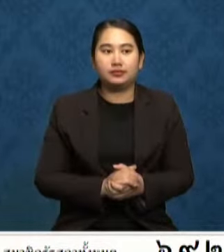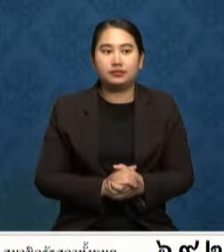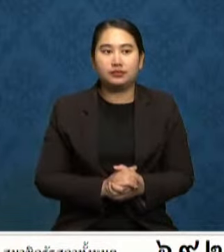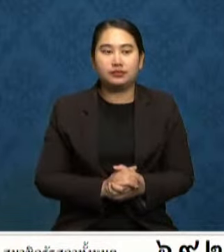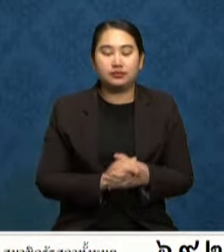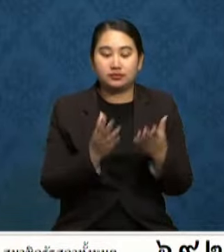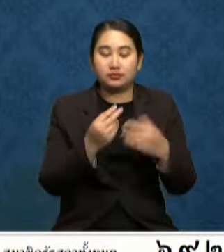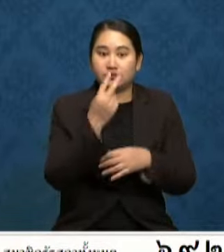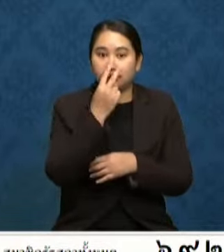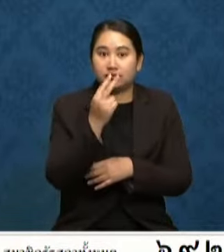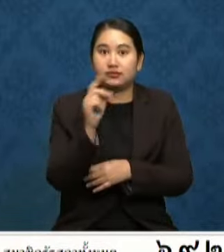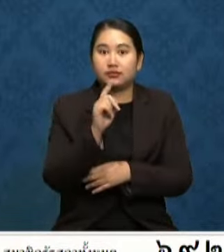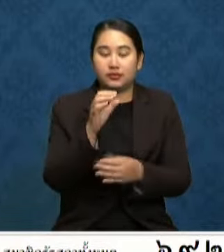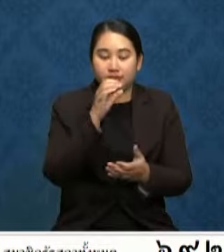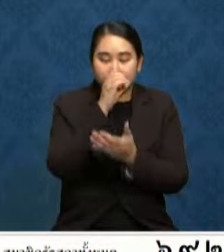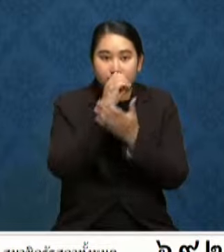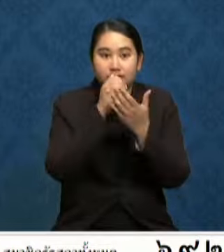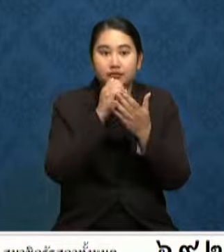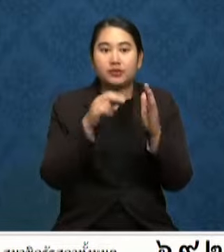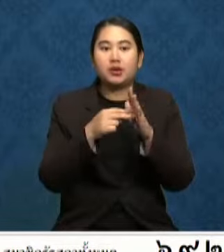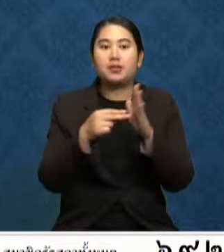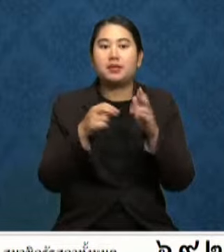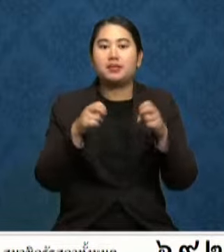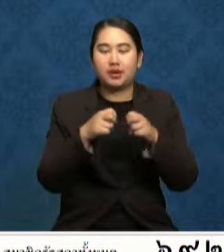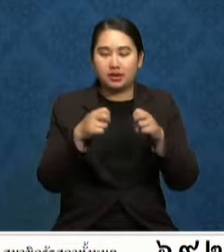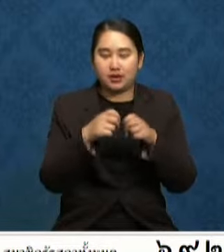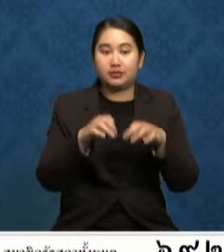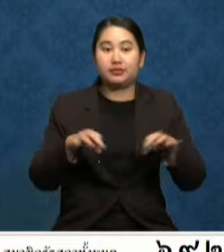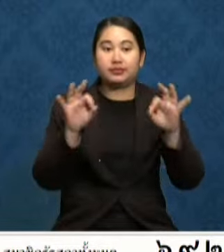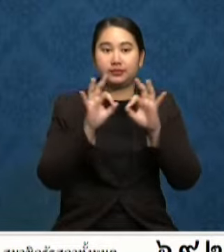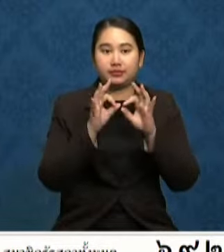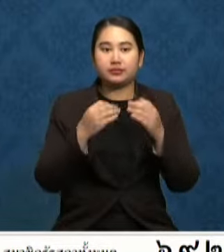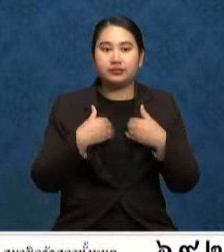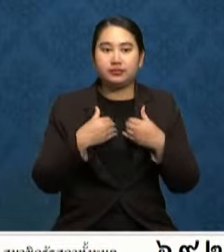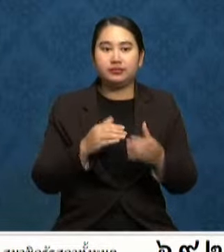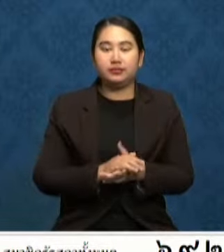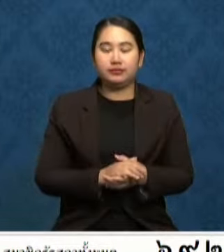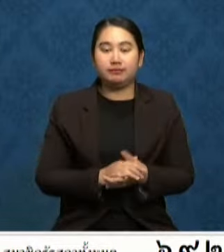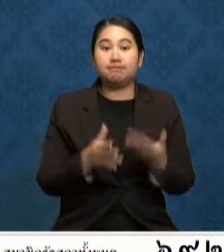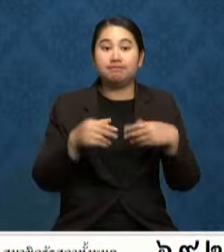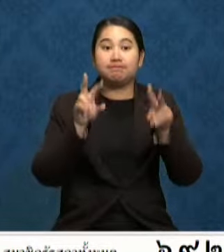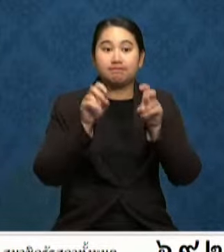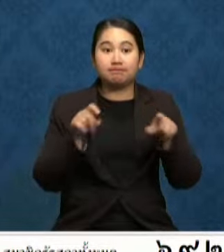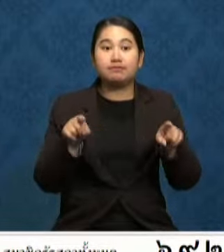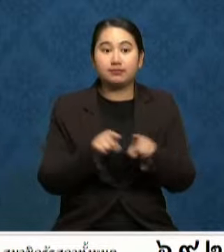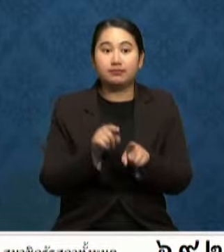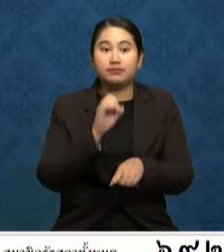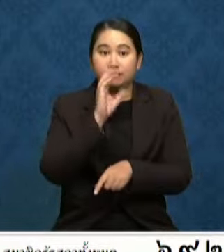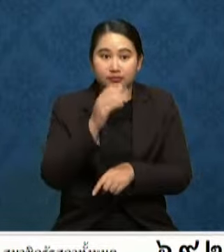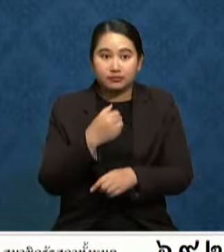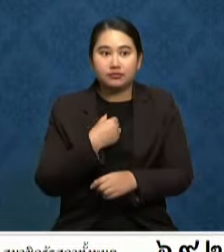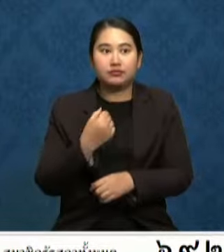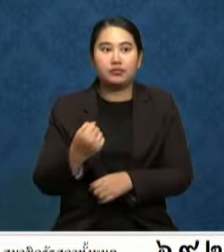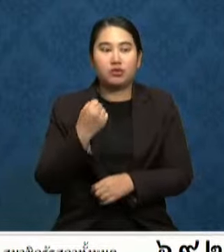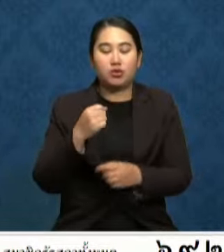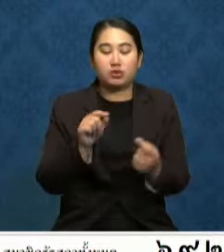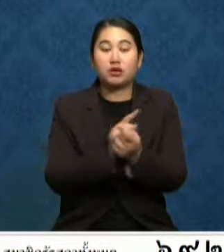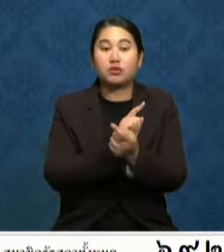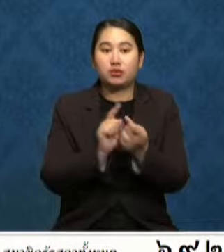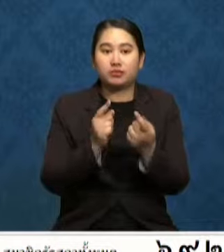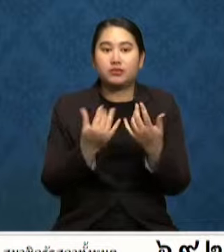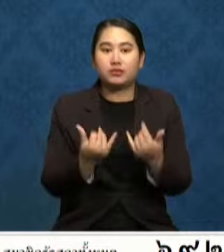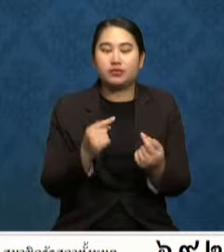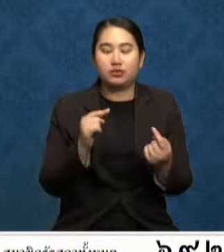แรธองคารก็กมองว่า ยาเสบทิตเป็นปัญหาใหญ่แล้วใหัวขอเดวกันกหมอกวา ความมนคงปอดภัขสัคมนี้